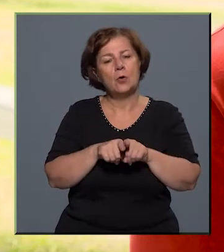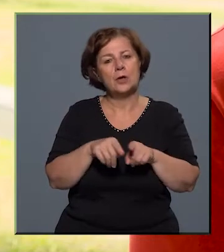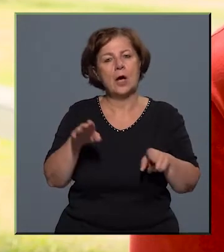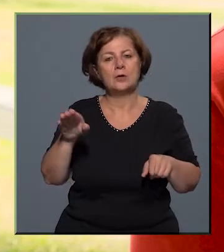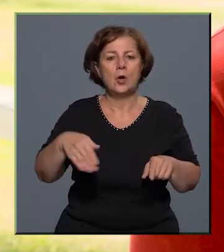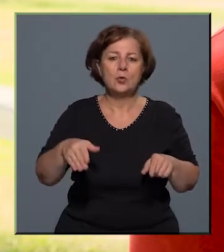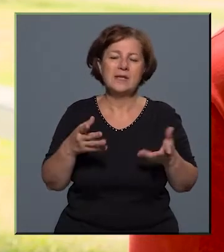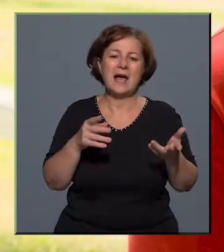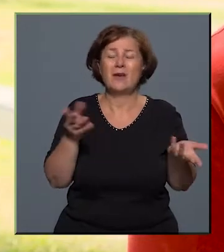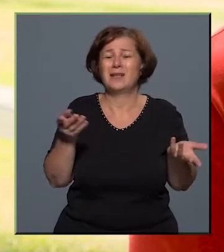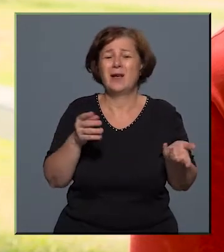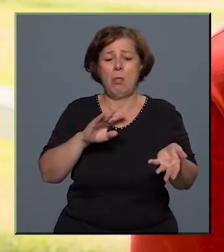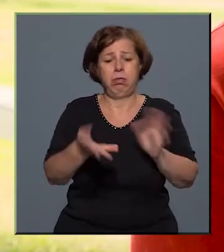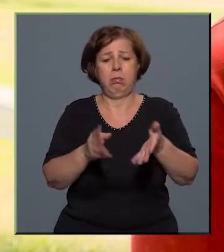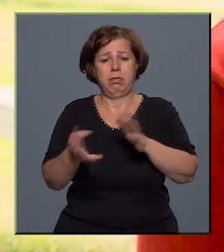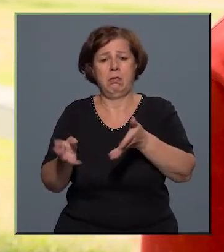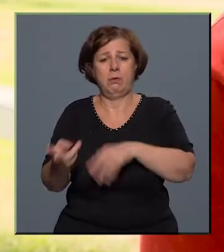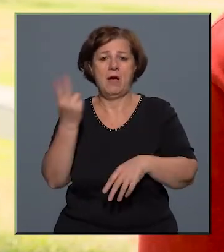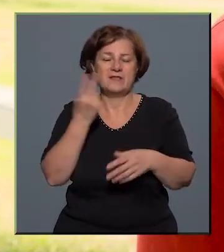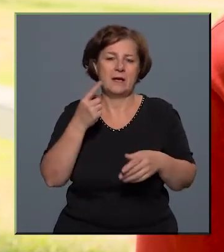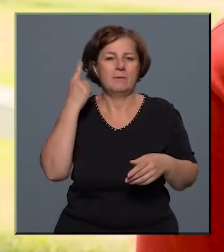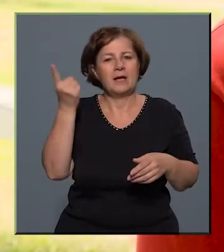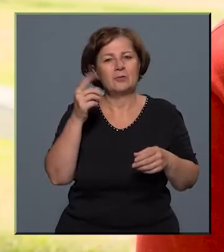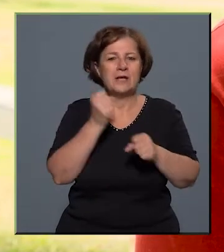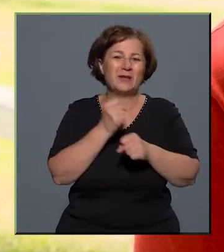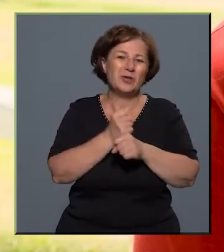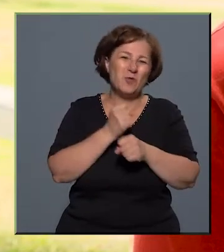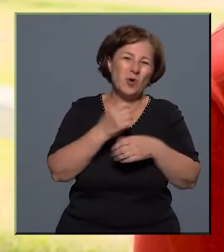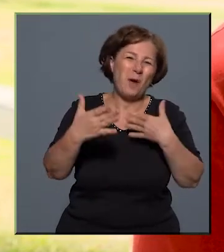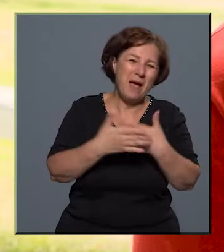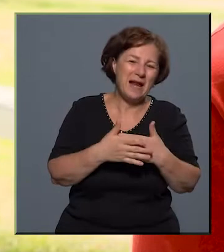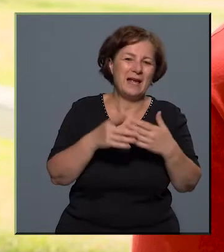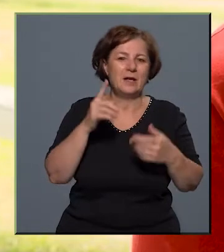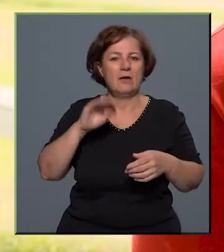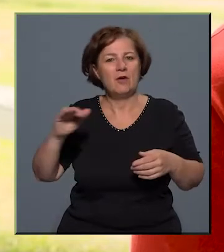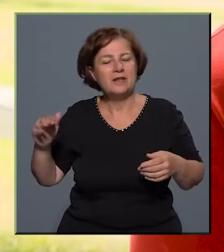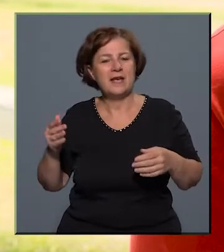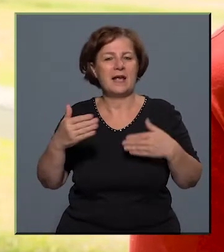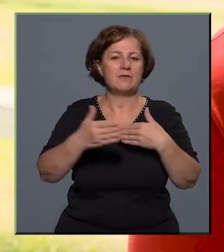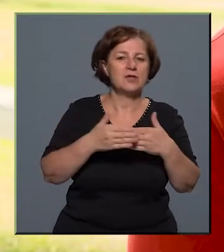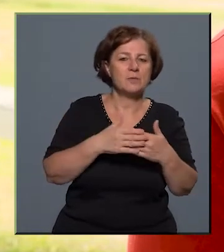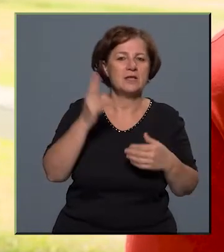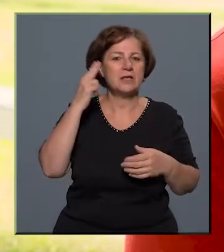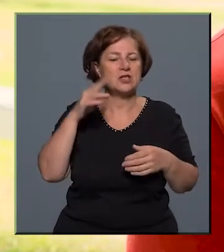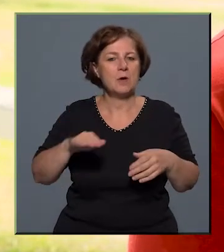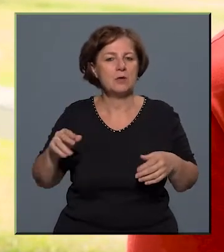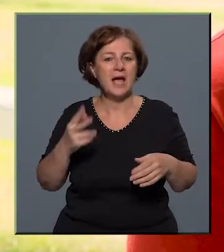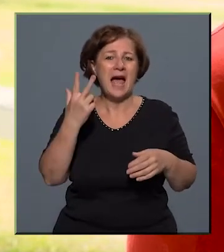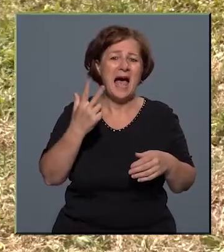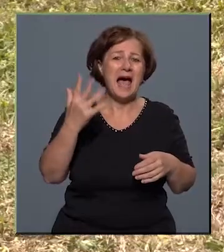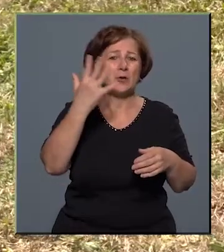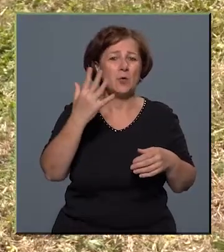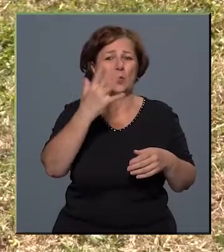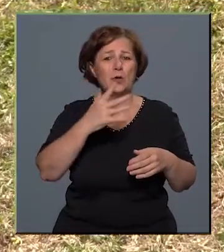vagy a lakásban is, amik kiborogatják a vizet, ott ugye nyilván amennyire meg tudják engedni a munka mellett, vagy hogyha van gyerek vagy olyan szomszéd, aki ismeri a